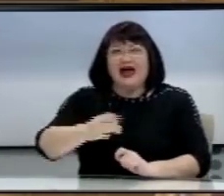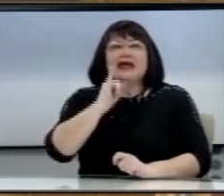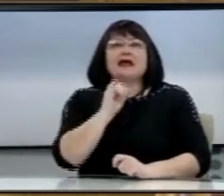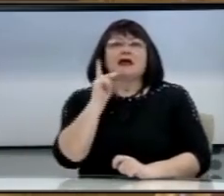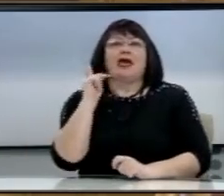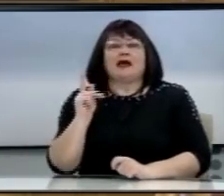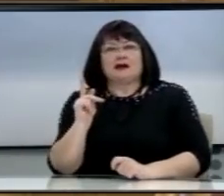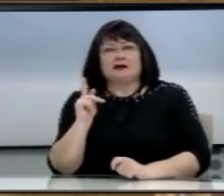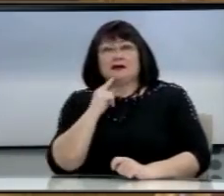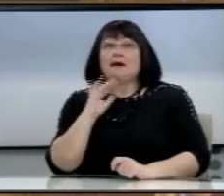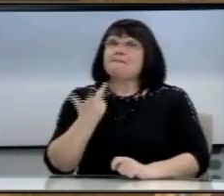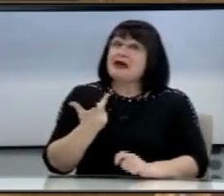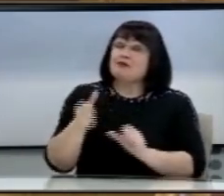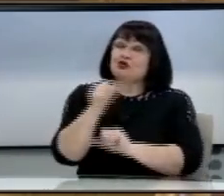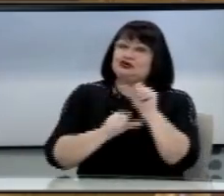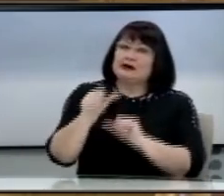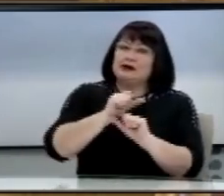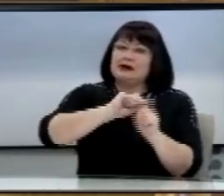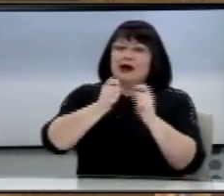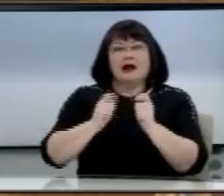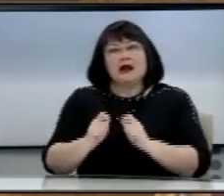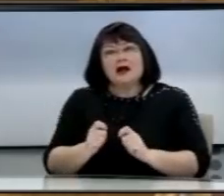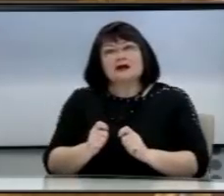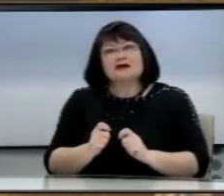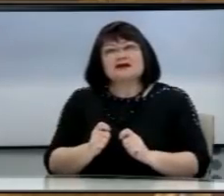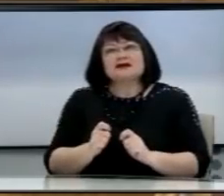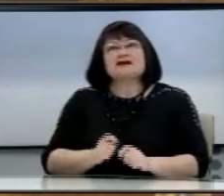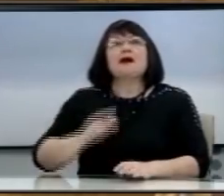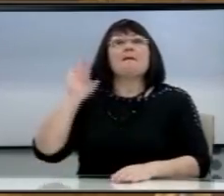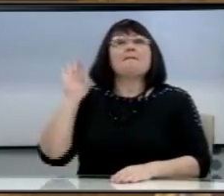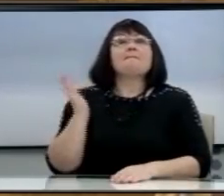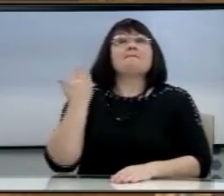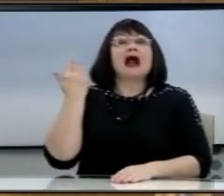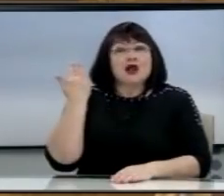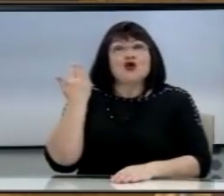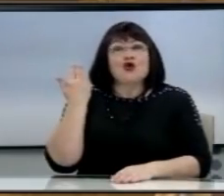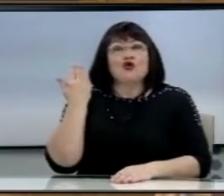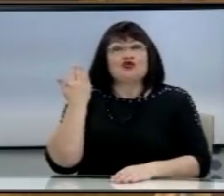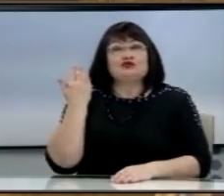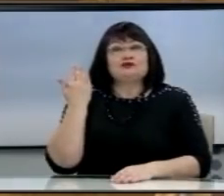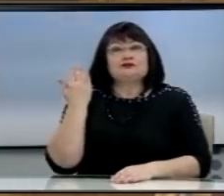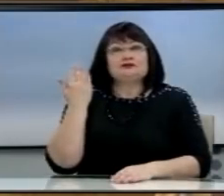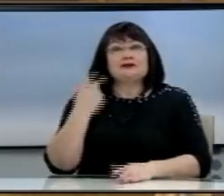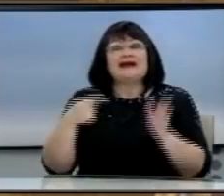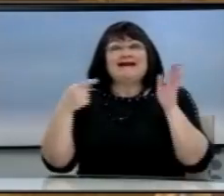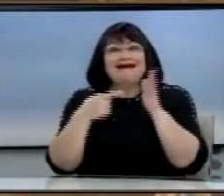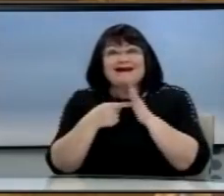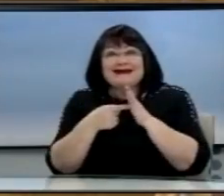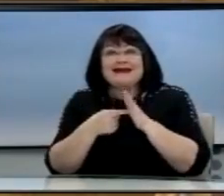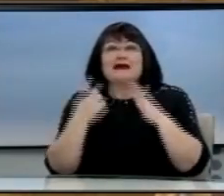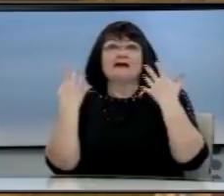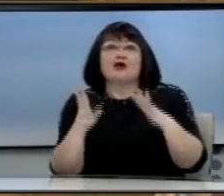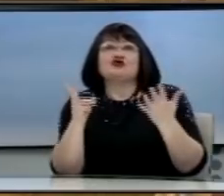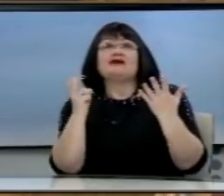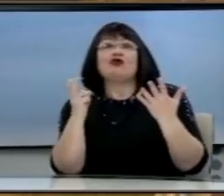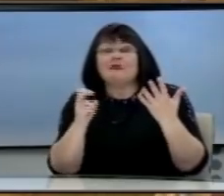ΙΕΚ, να αντικαταστούσατε τουλάχιστον κανέναν απαρχαιωμένο τόρνο της δεκαετίας του